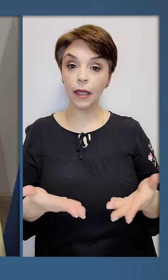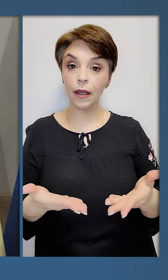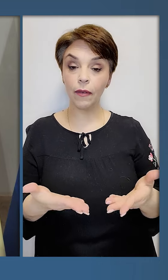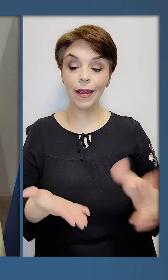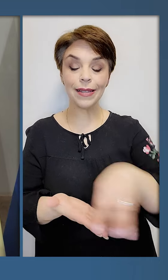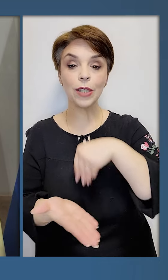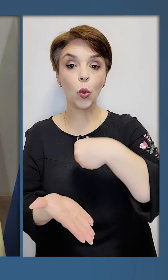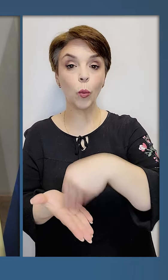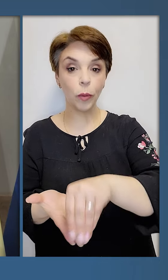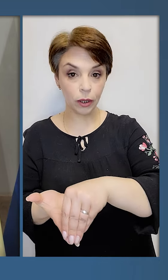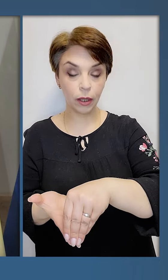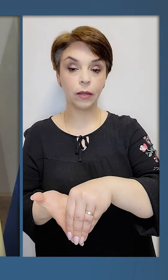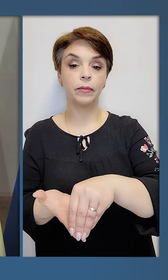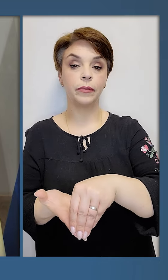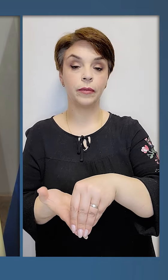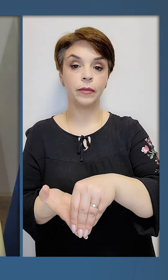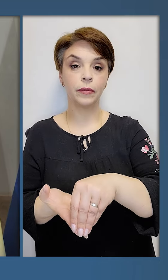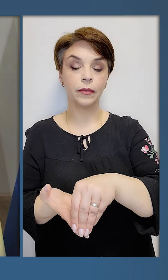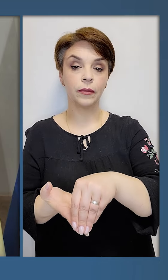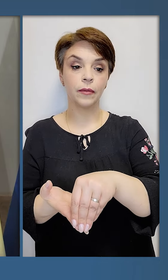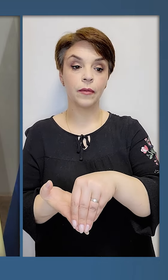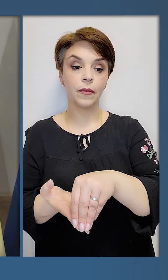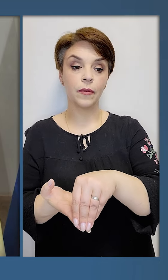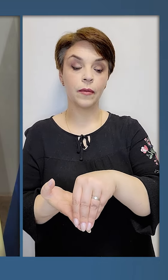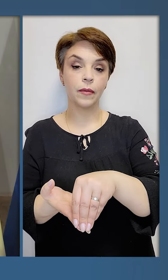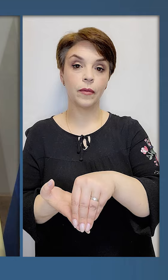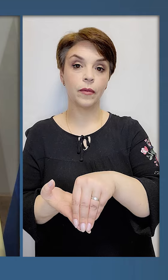ініціативі закупити